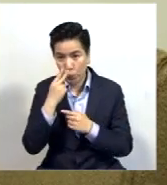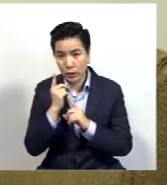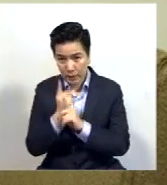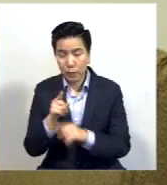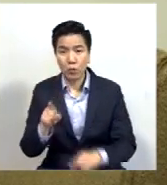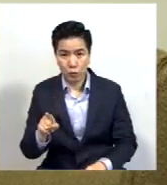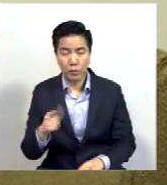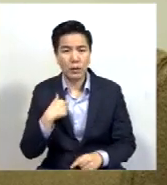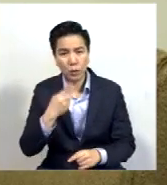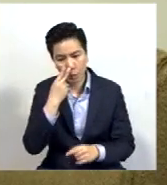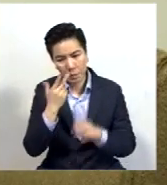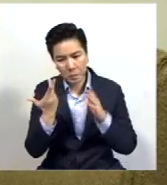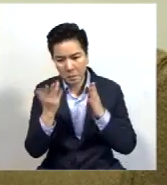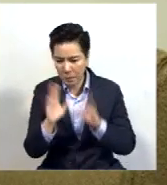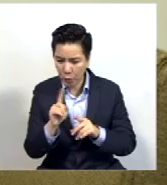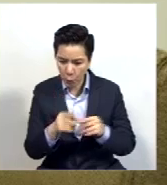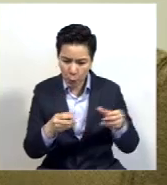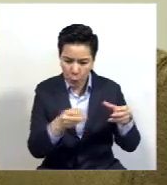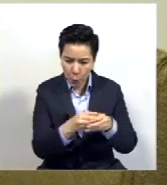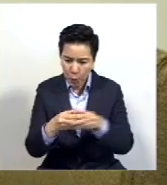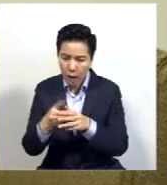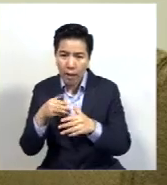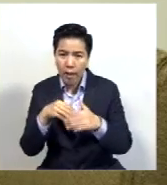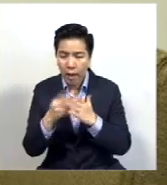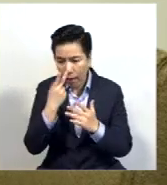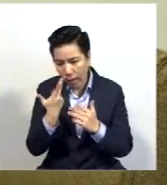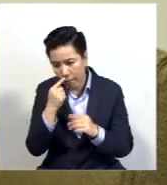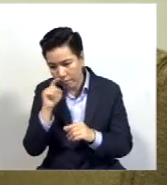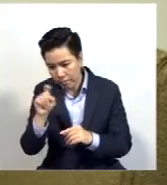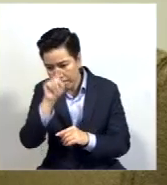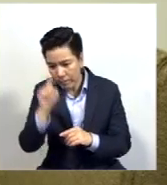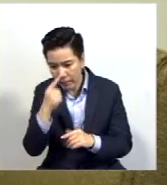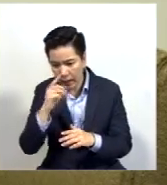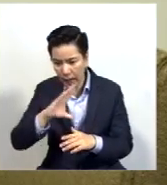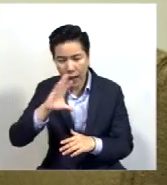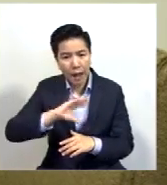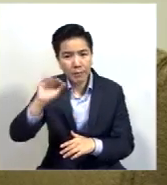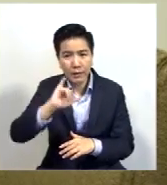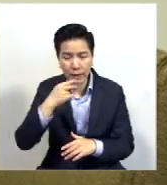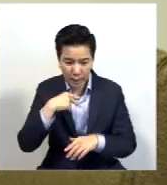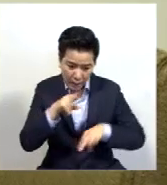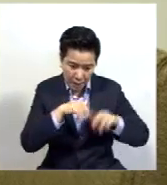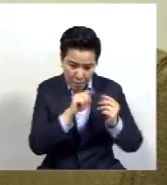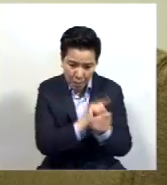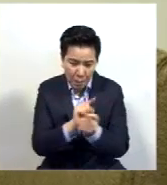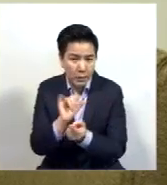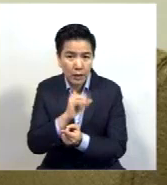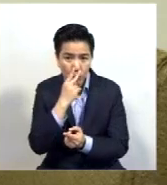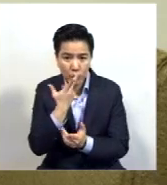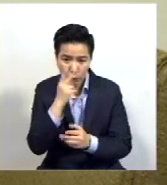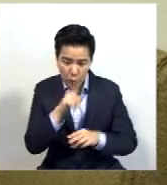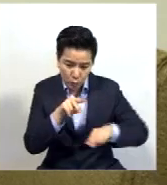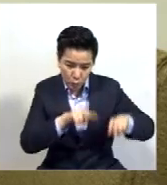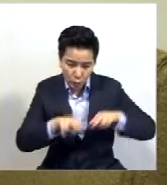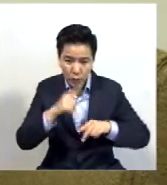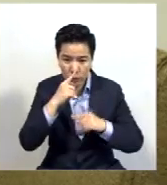ว่าจะมีกลุ่มไหนที่เล็ดลอดลงไปแล้วอยู่ในคอมมูนิตี้ที่ยังไม่ได้กลับนะแล้วเรายังตามไม่เจอเนี่ยนะครับก็คงเป็นการ